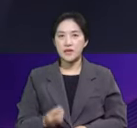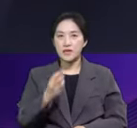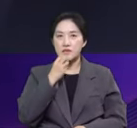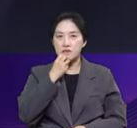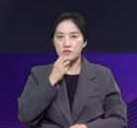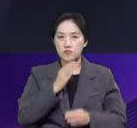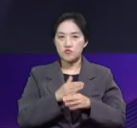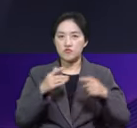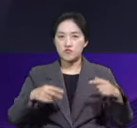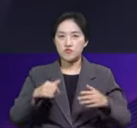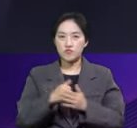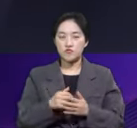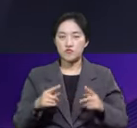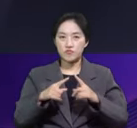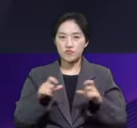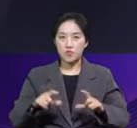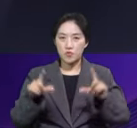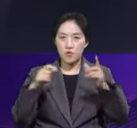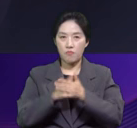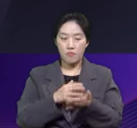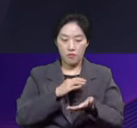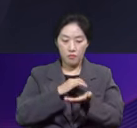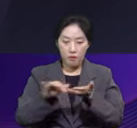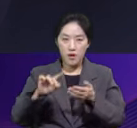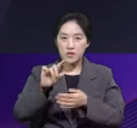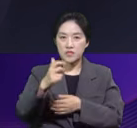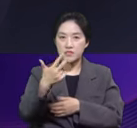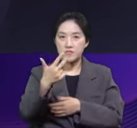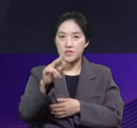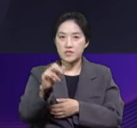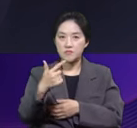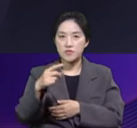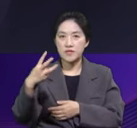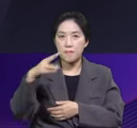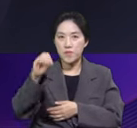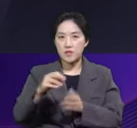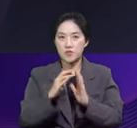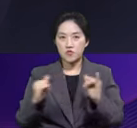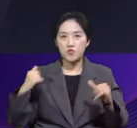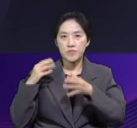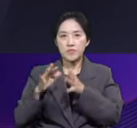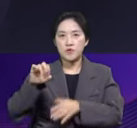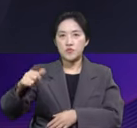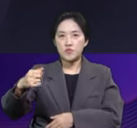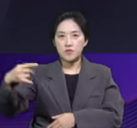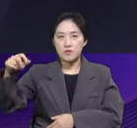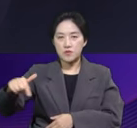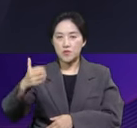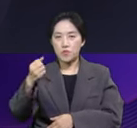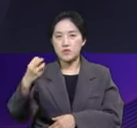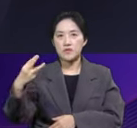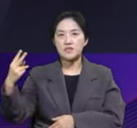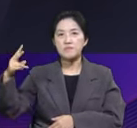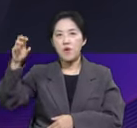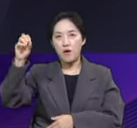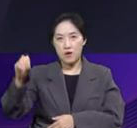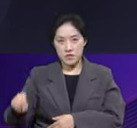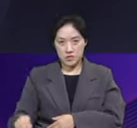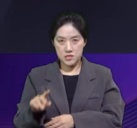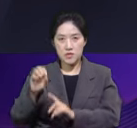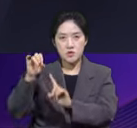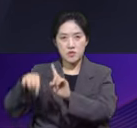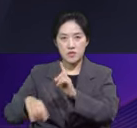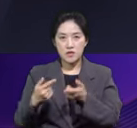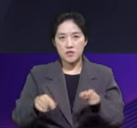서울 중구 성동갑 개표는 벌써 26.3%까지 진행이 됐습니다. 국민의힘 윤희숙 후보가 53.2%로 현재